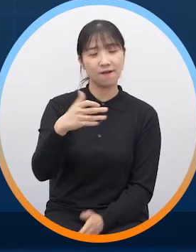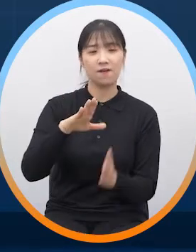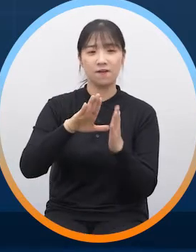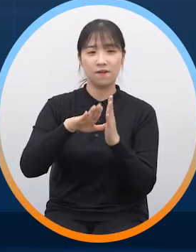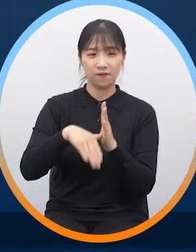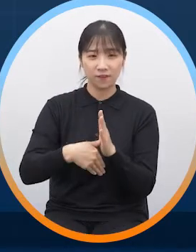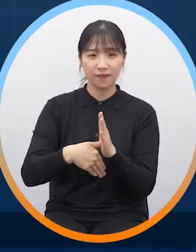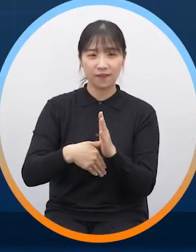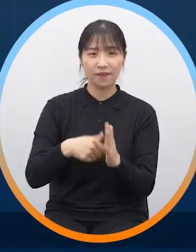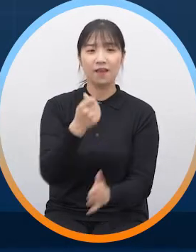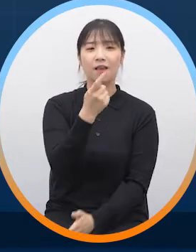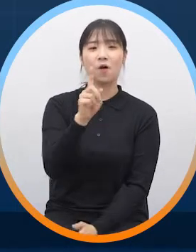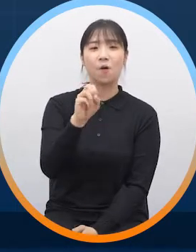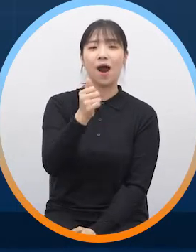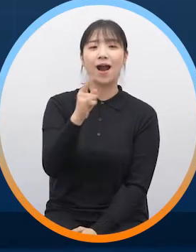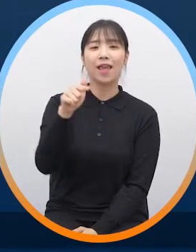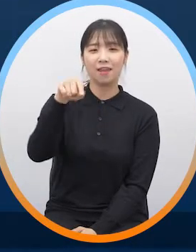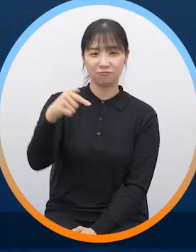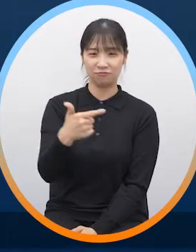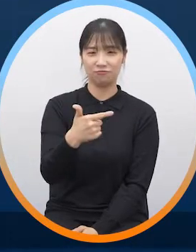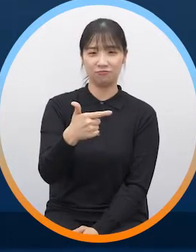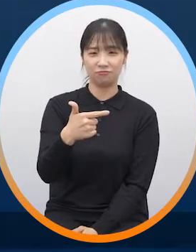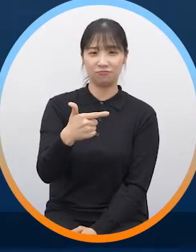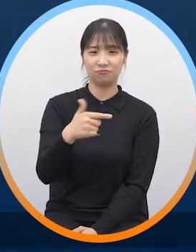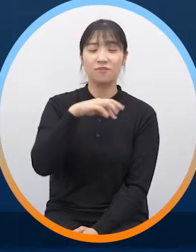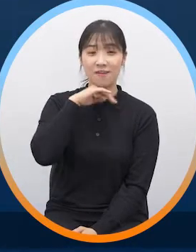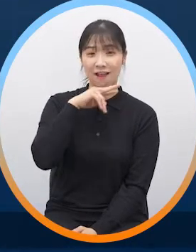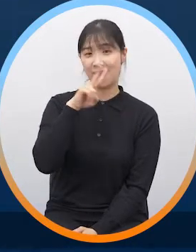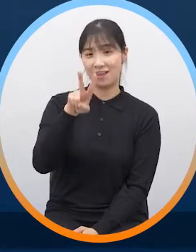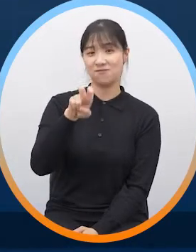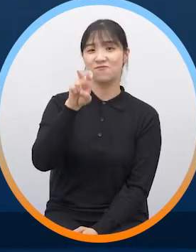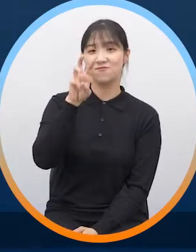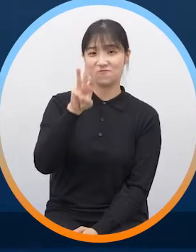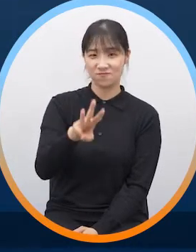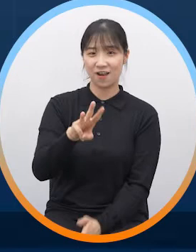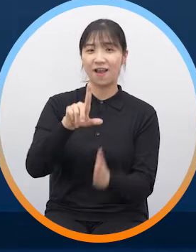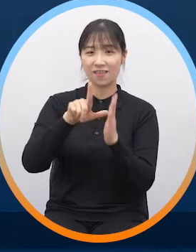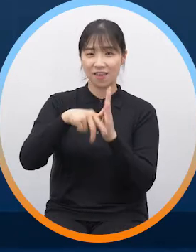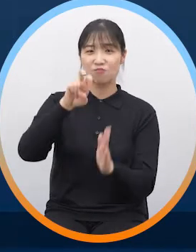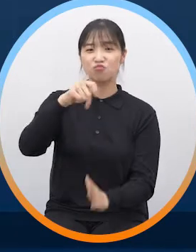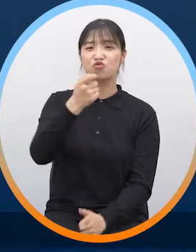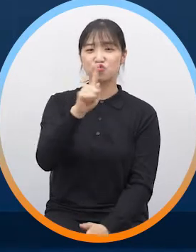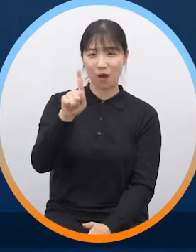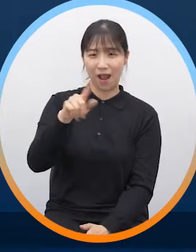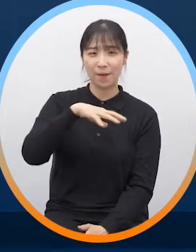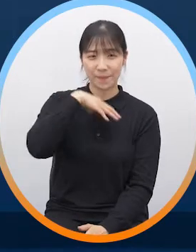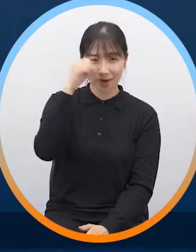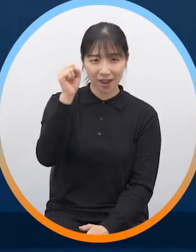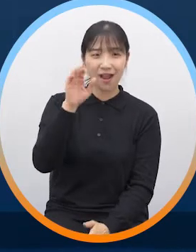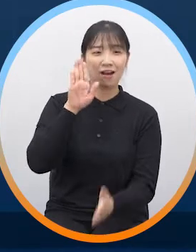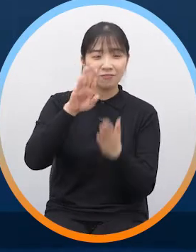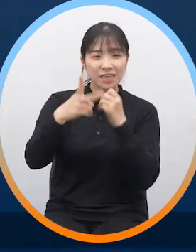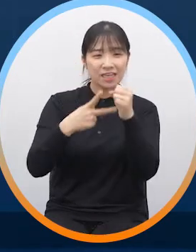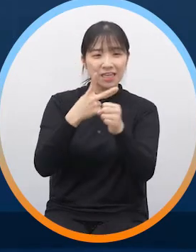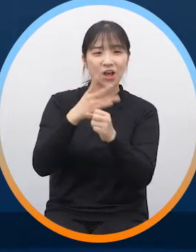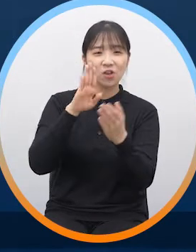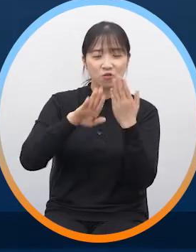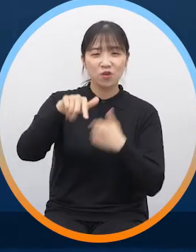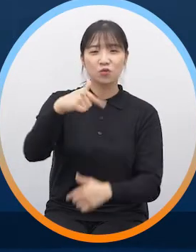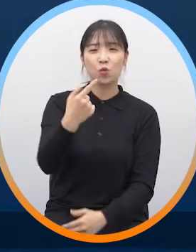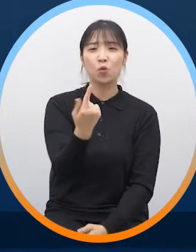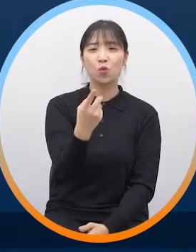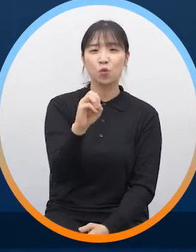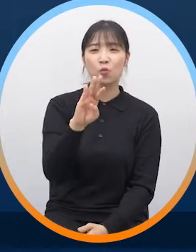1618년 광해군 때 23세 무과에 급제하고 2년 뒤에 그 소농 본관이